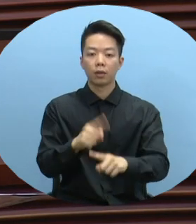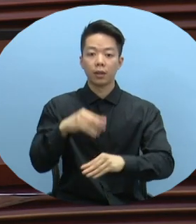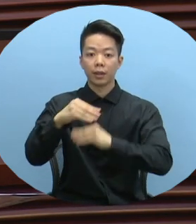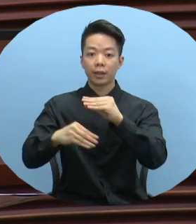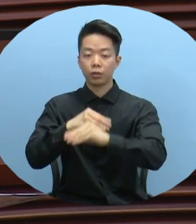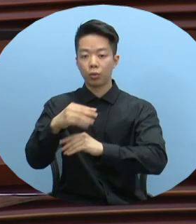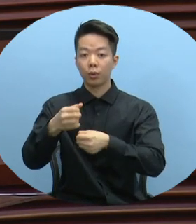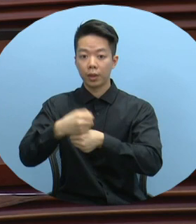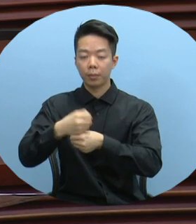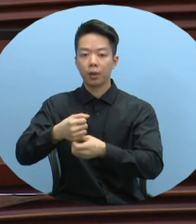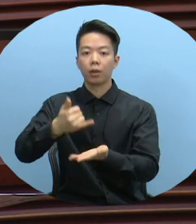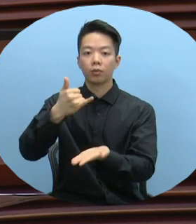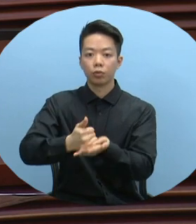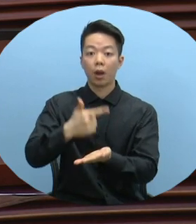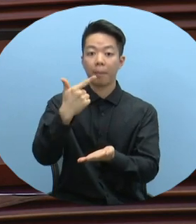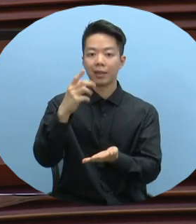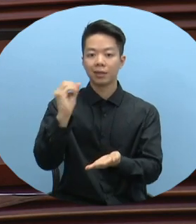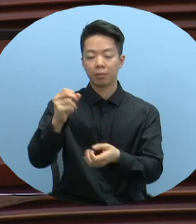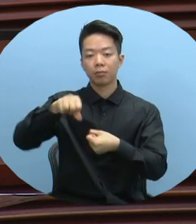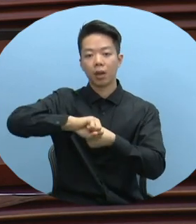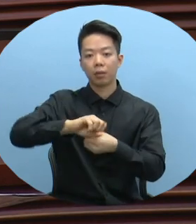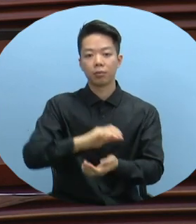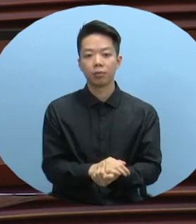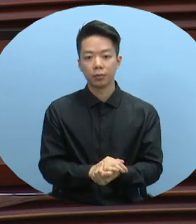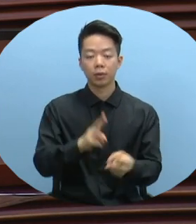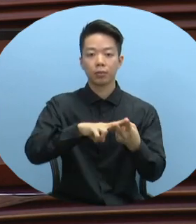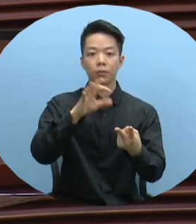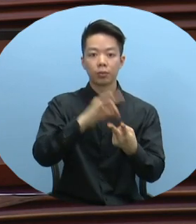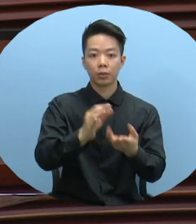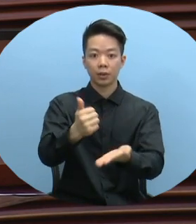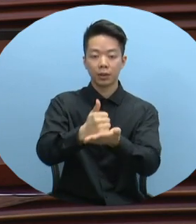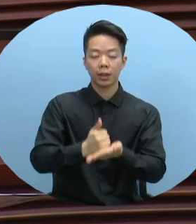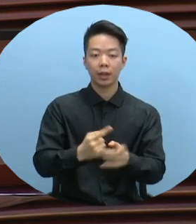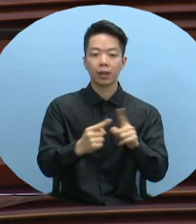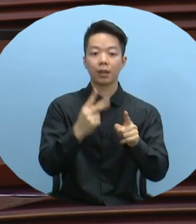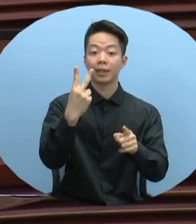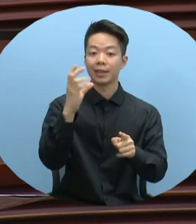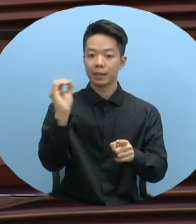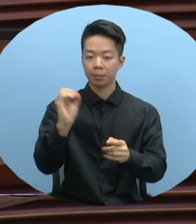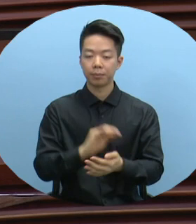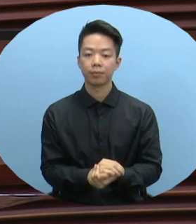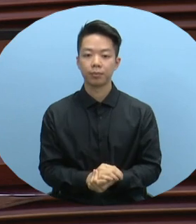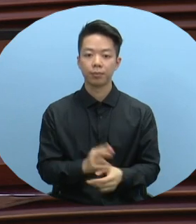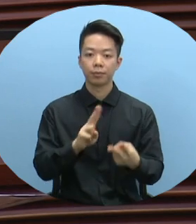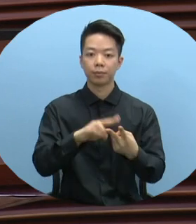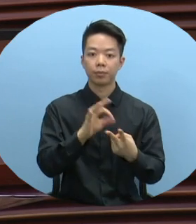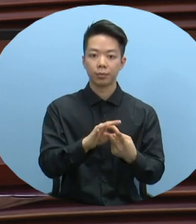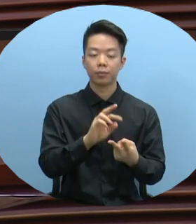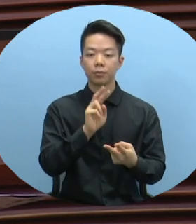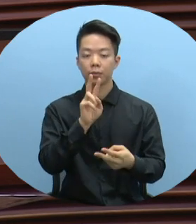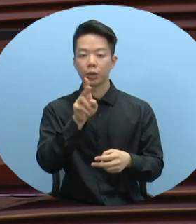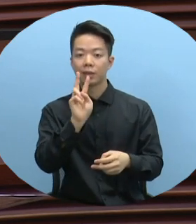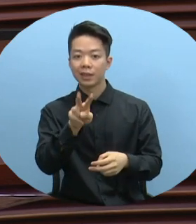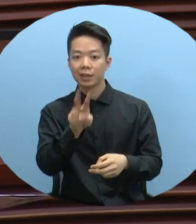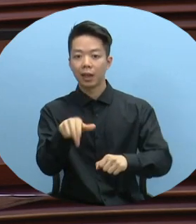職位，屋宇署同時亦聘請了20名人員。隨著屋宇署將為視察計劃批出